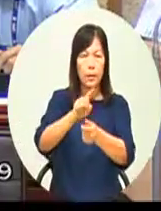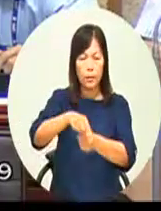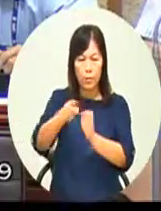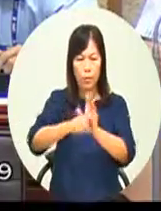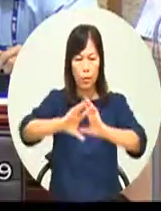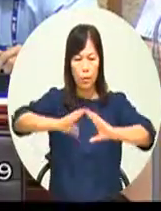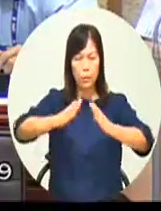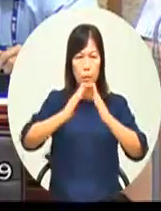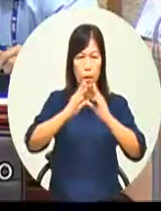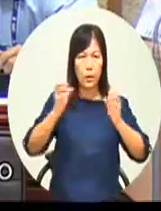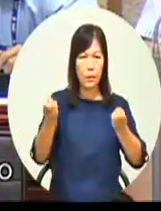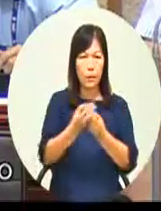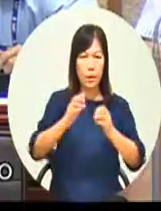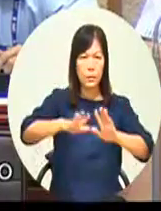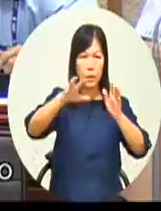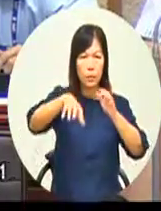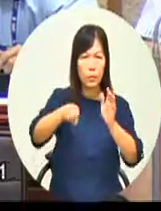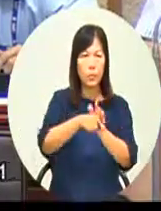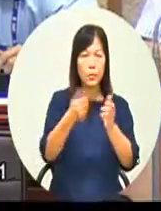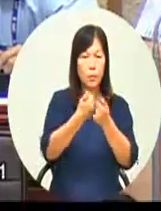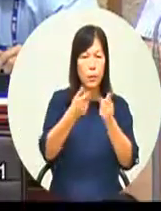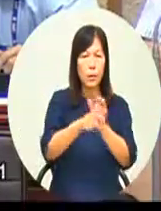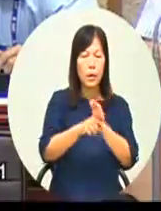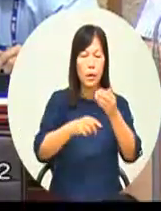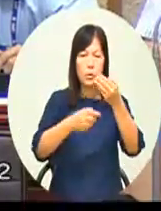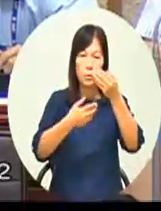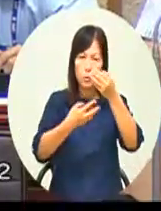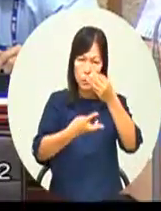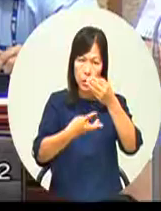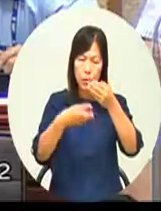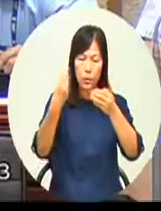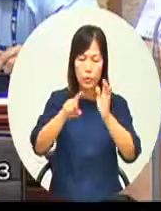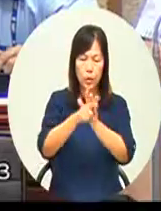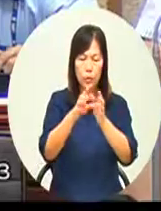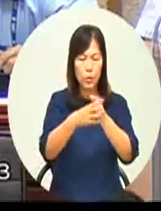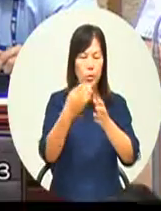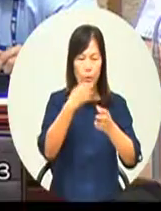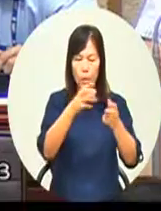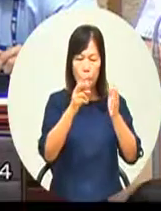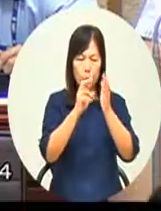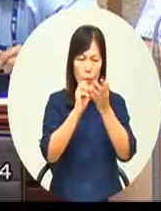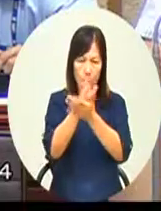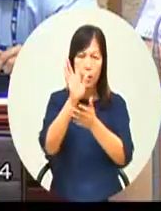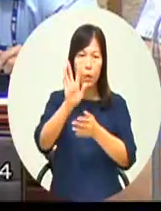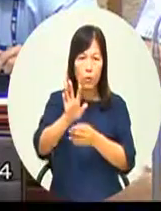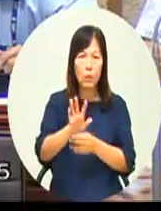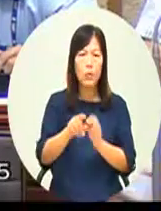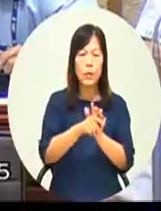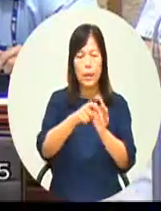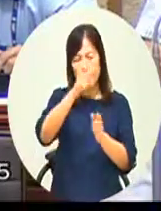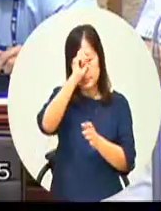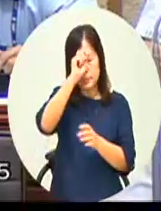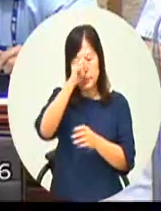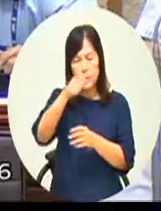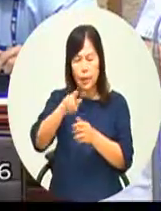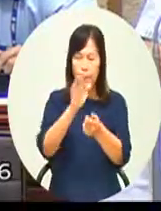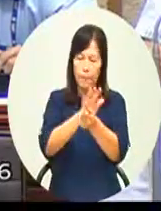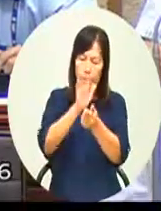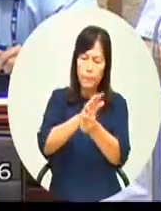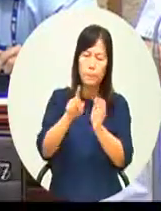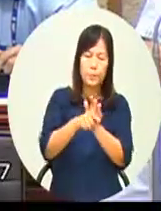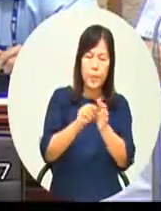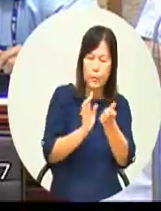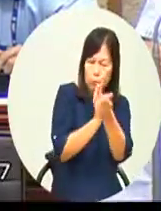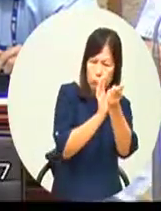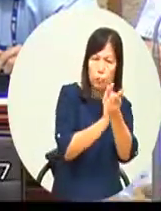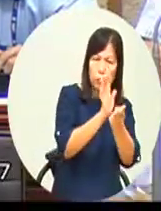会，所以我们9月13号就特别去跟国奥会曾旭正副主委做简报， 那我们希望也由他的协助来支持，